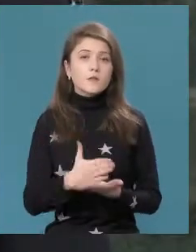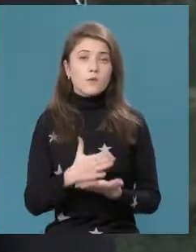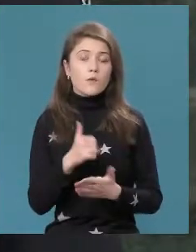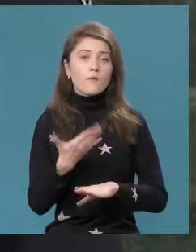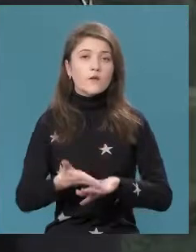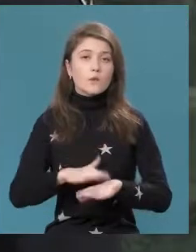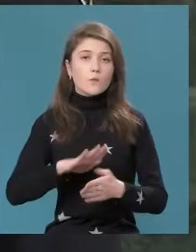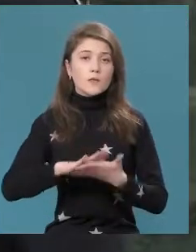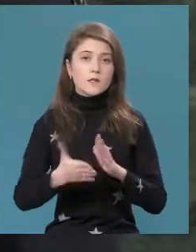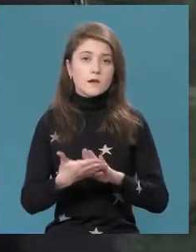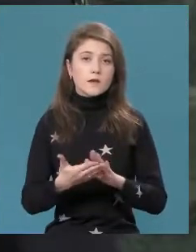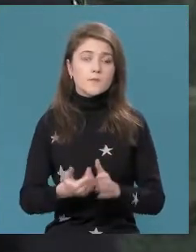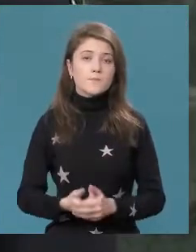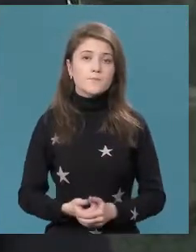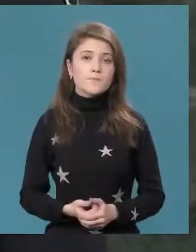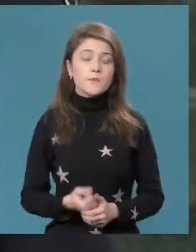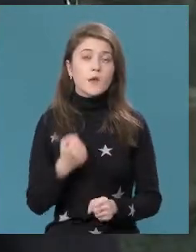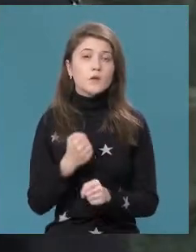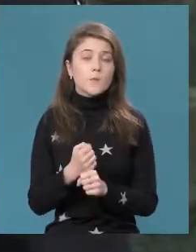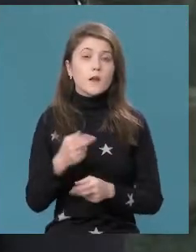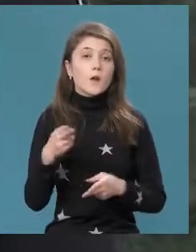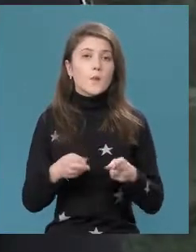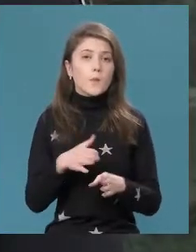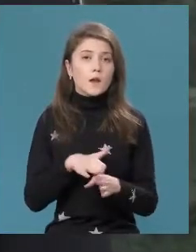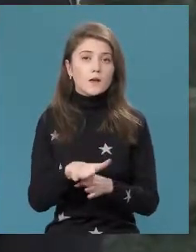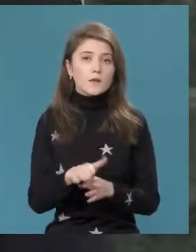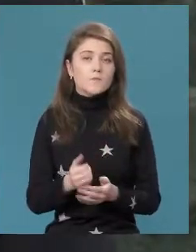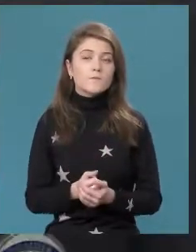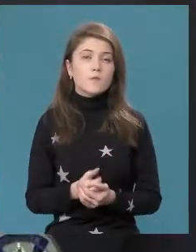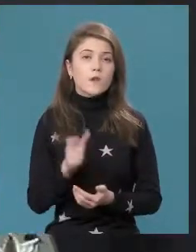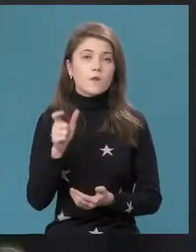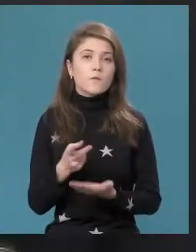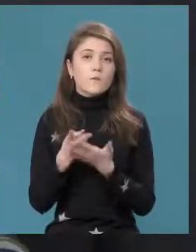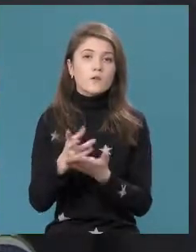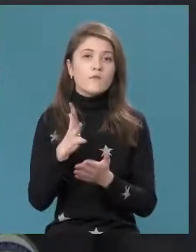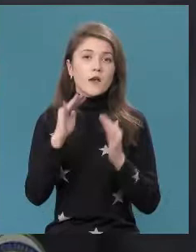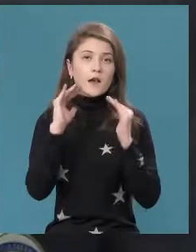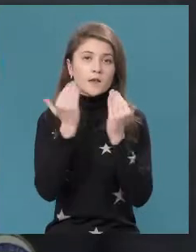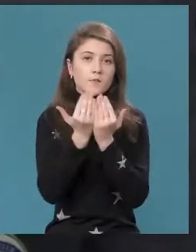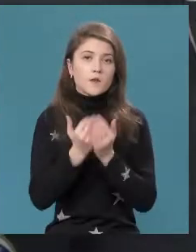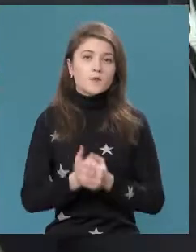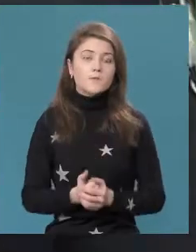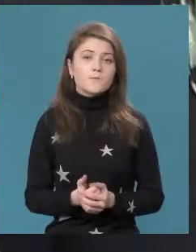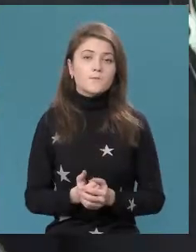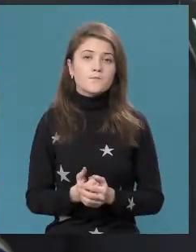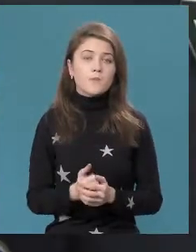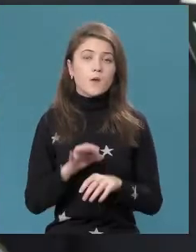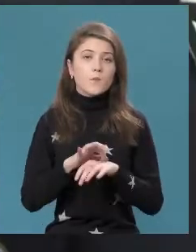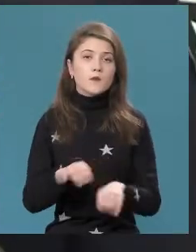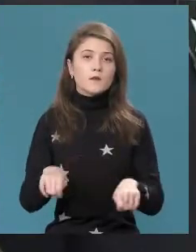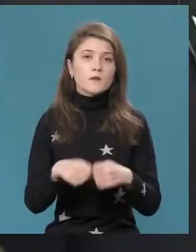стані, зроблена операція, особа знаходиться в реанімації. Внесено кримінальне провадження за